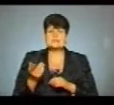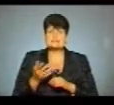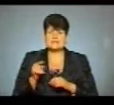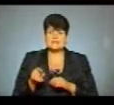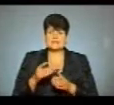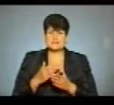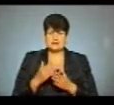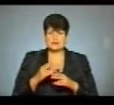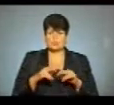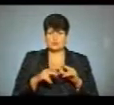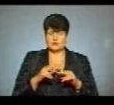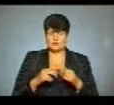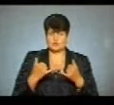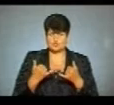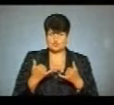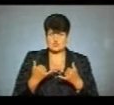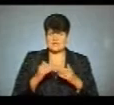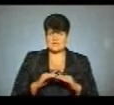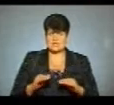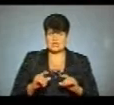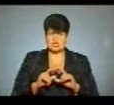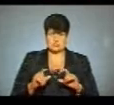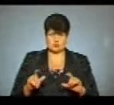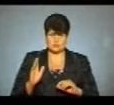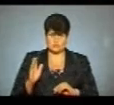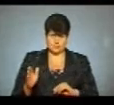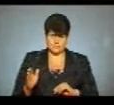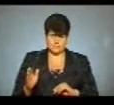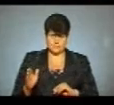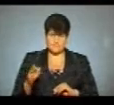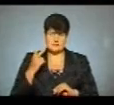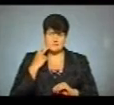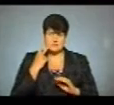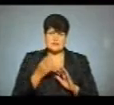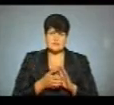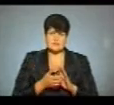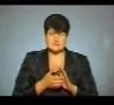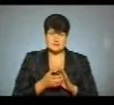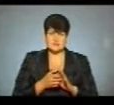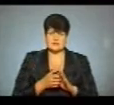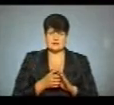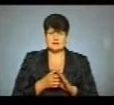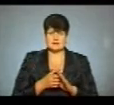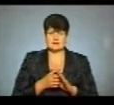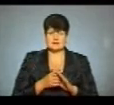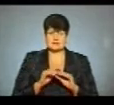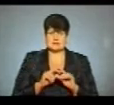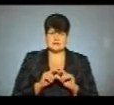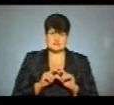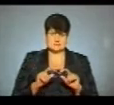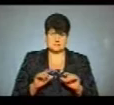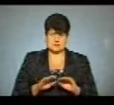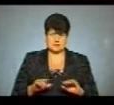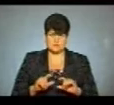є вбудовані сучасні дитячі садочки будуть. Бо завжди не дістає, в принципі, кінно дошкільних таких закладів.